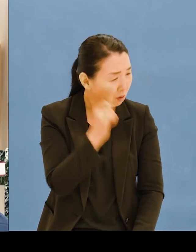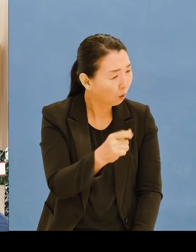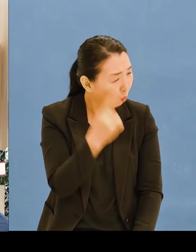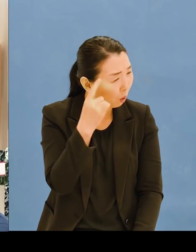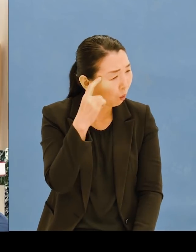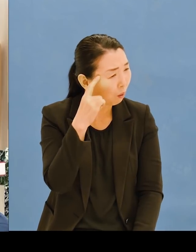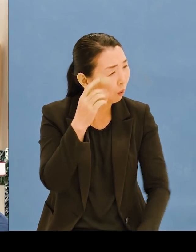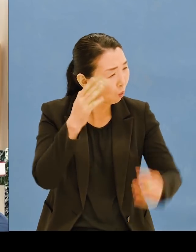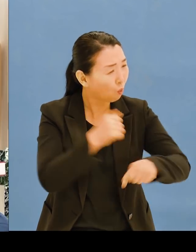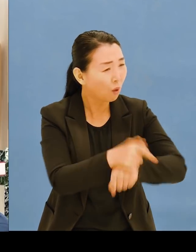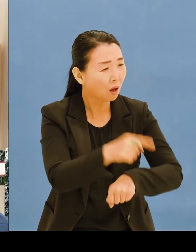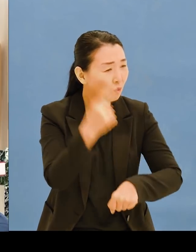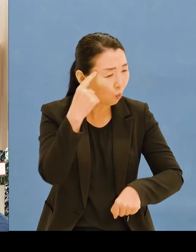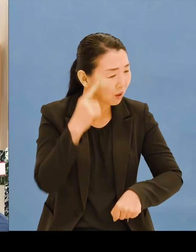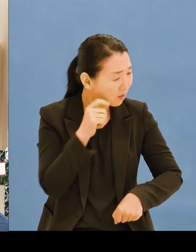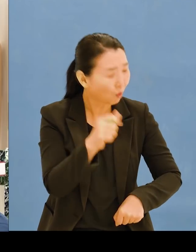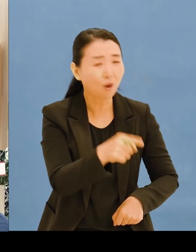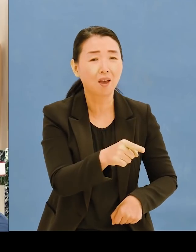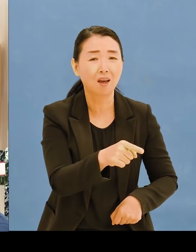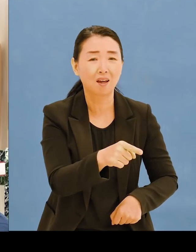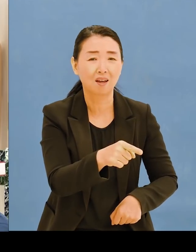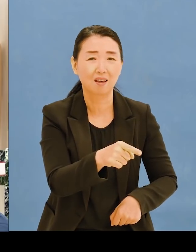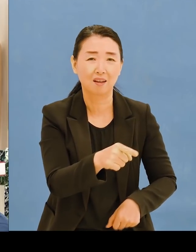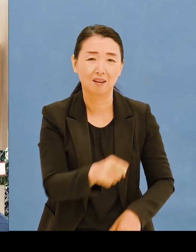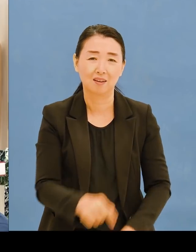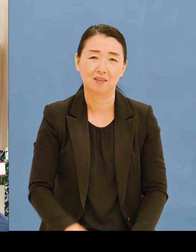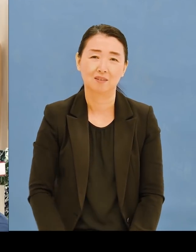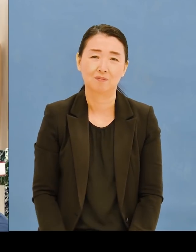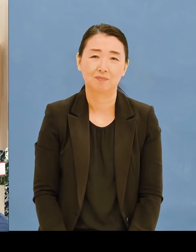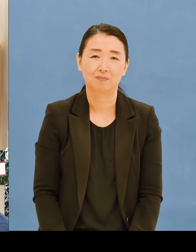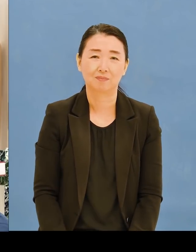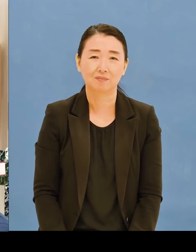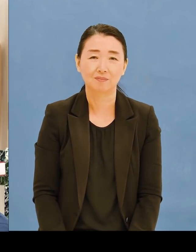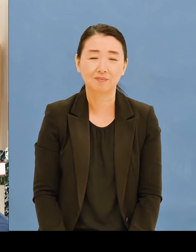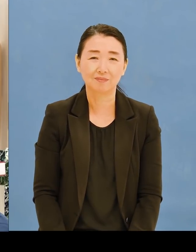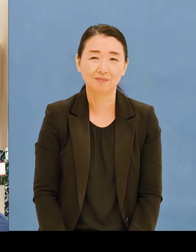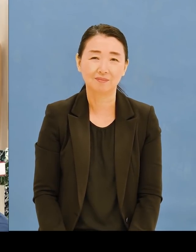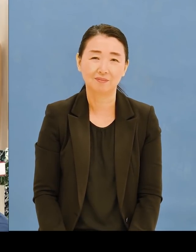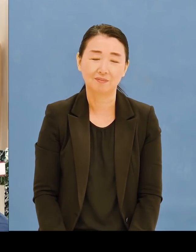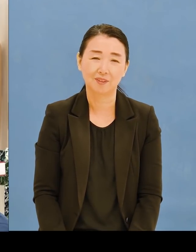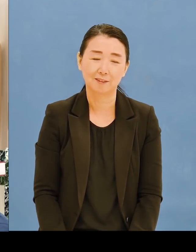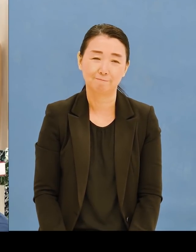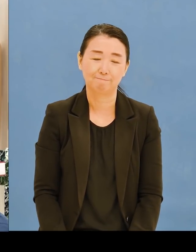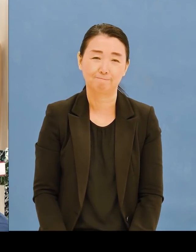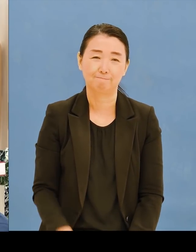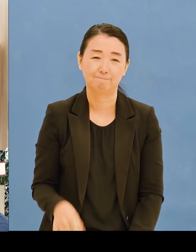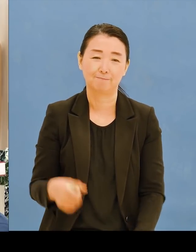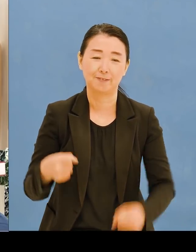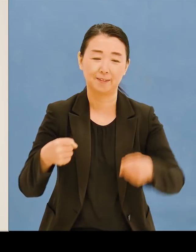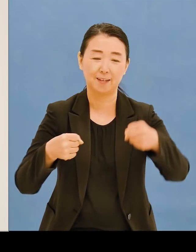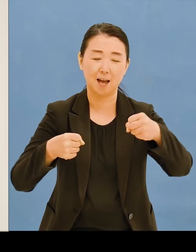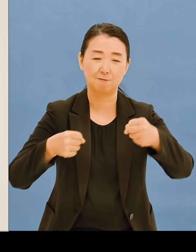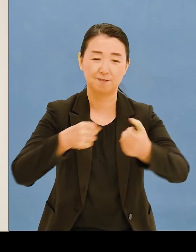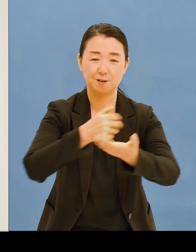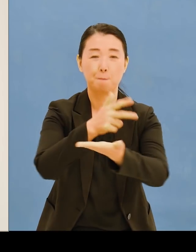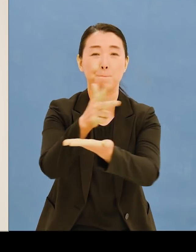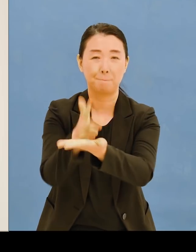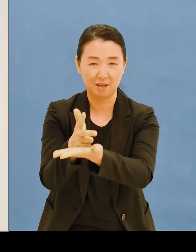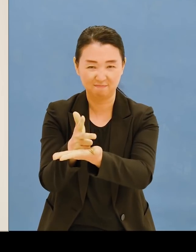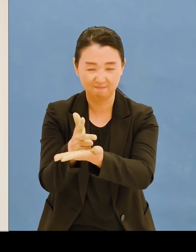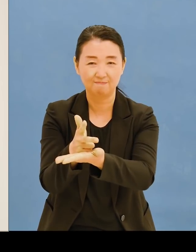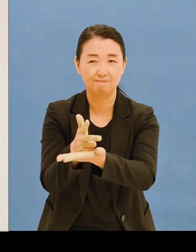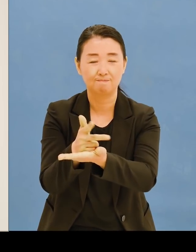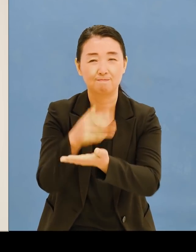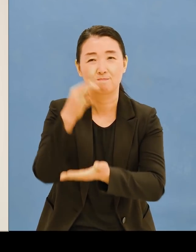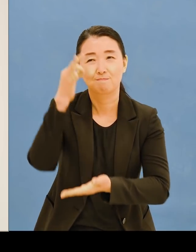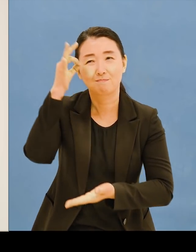있어? 공부해야지. 그렇죠. 근데 차를 이제 주차장에 이제 세워놓고서는 그 생각이 딱